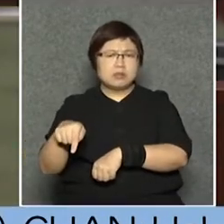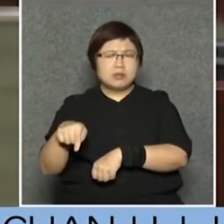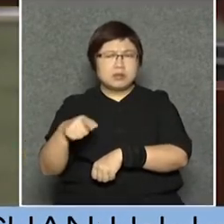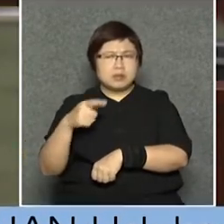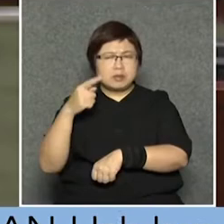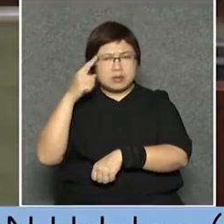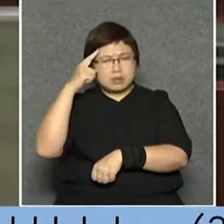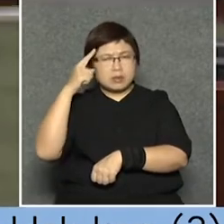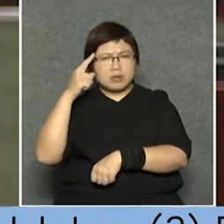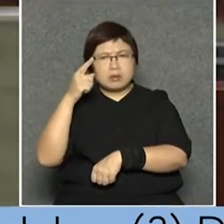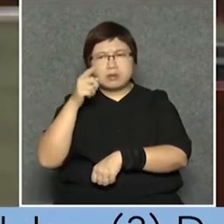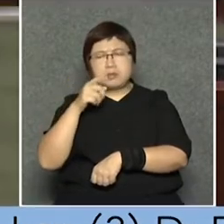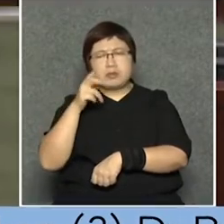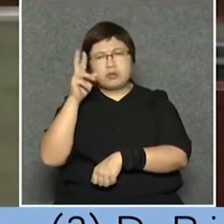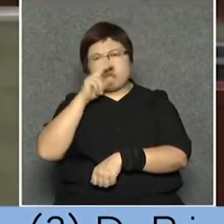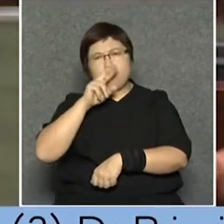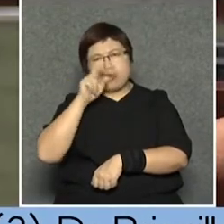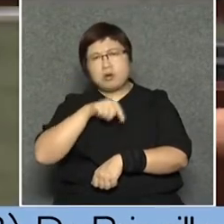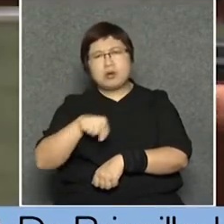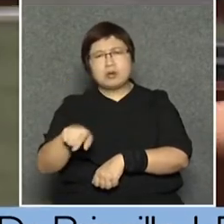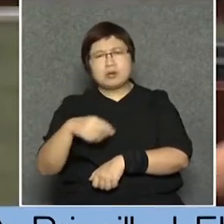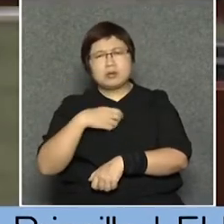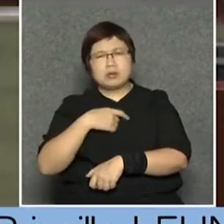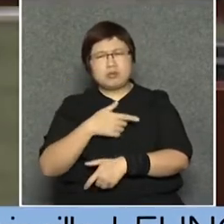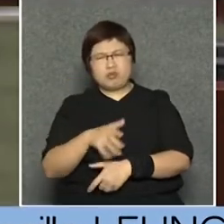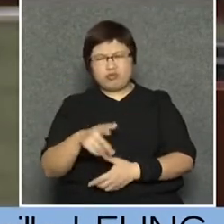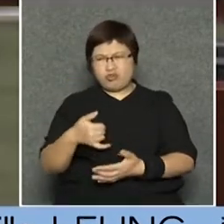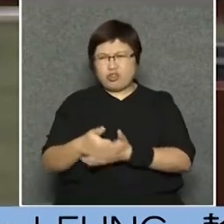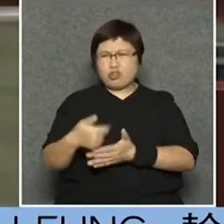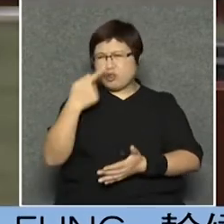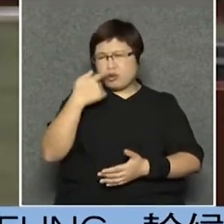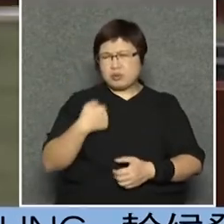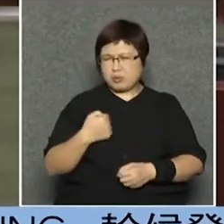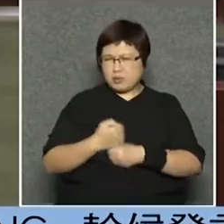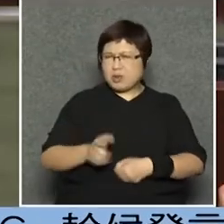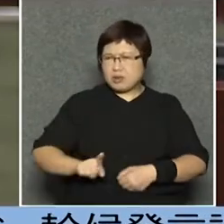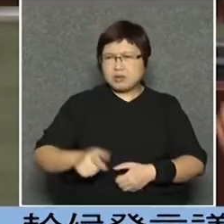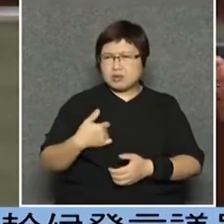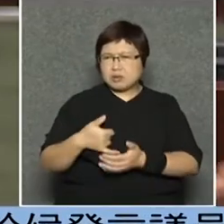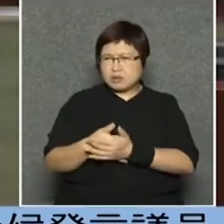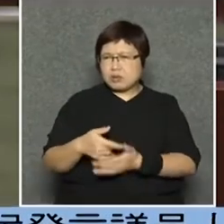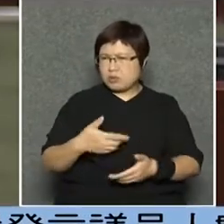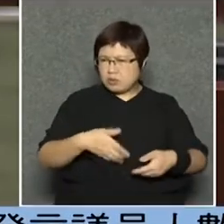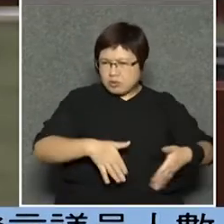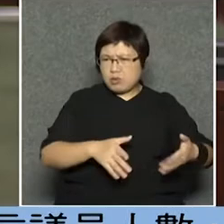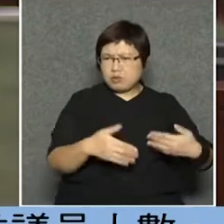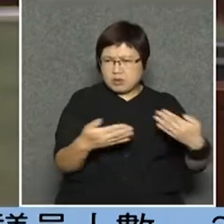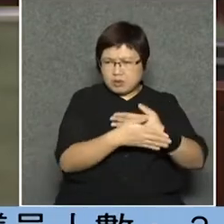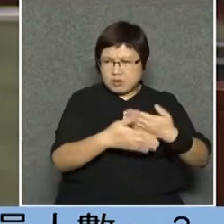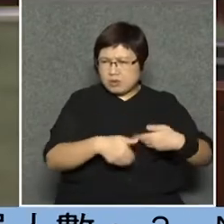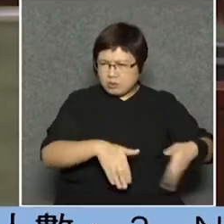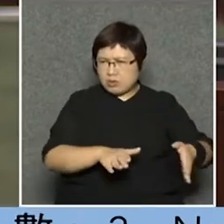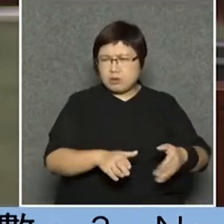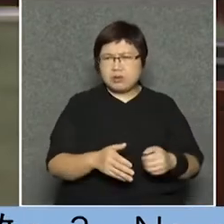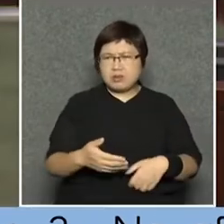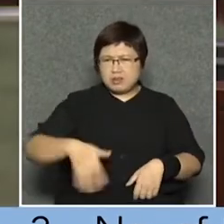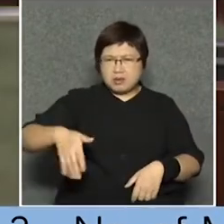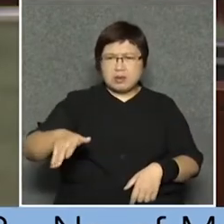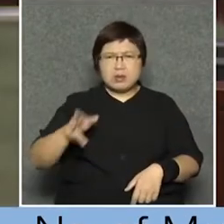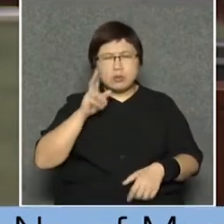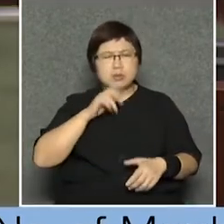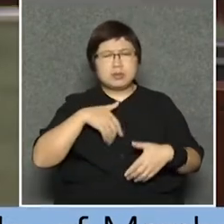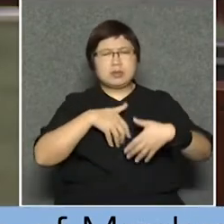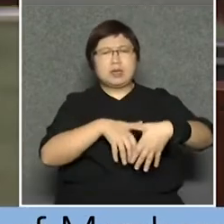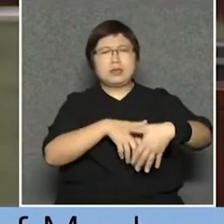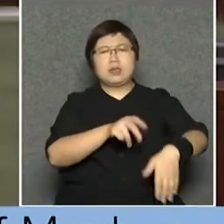是令到他們是覺得，喂，你阻住我上班做什麼？這條馬路來的嘛，即是等於我們遊行一樣，